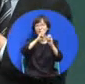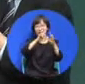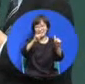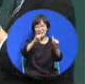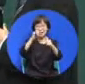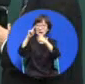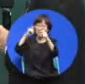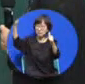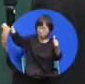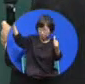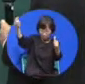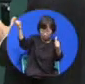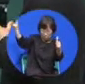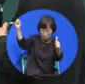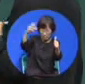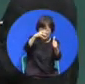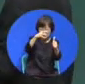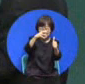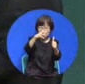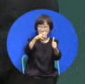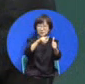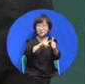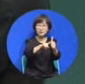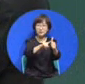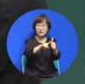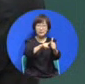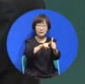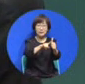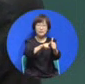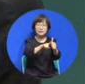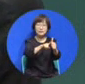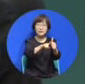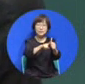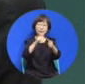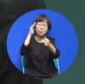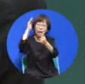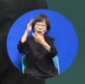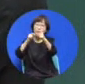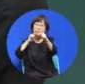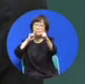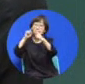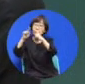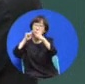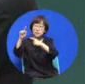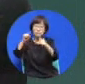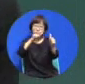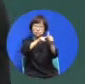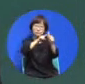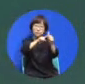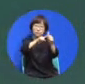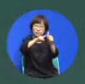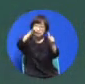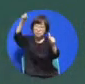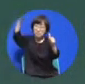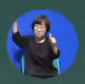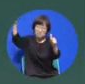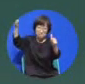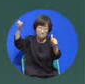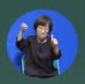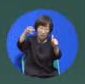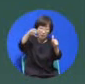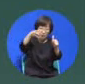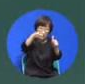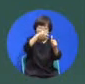1, on the 21st day of the 7th month, the word of the Lord came through the prophet Haggai. 하나님의 말씀이 여호와의 선지자 학개에게